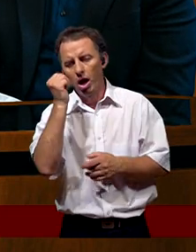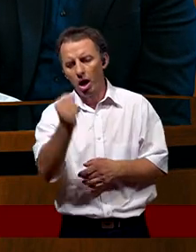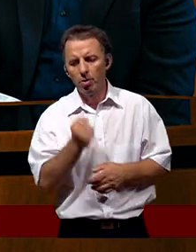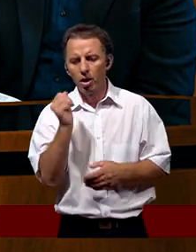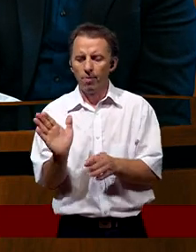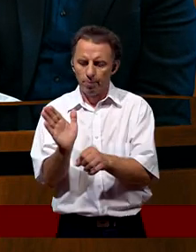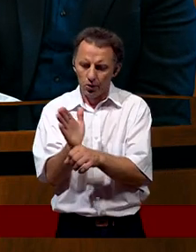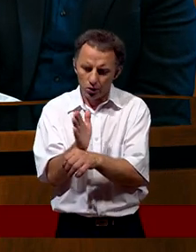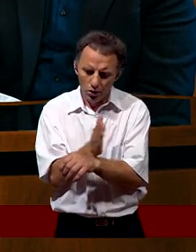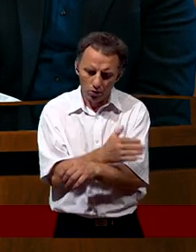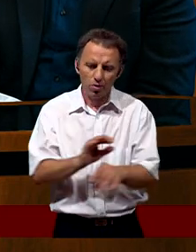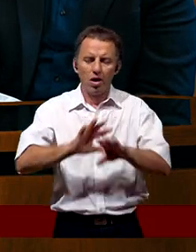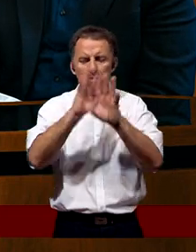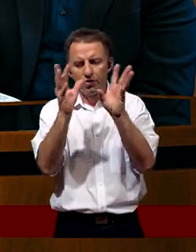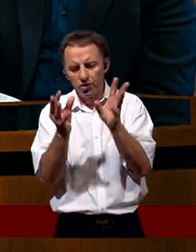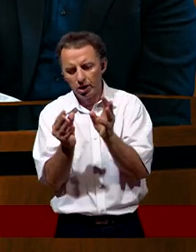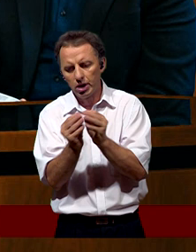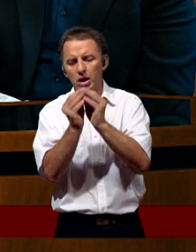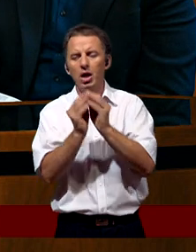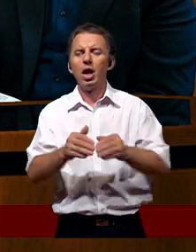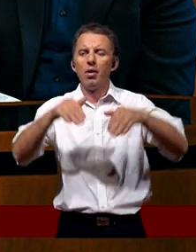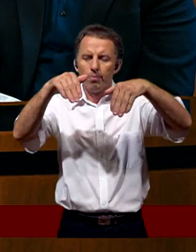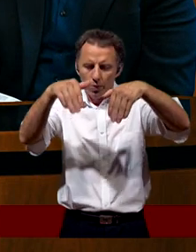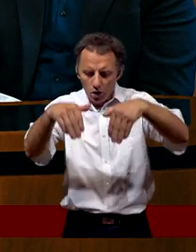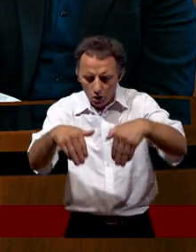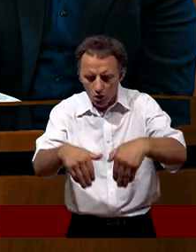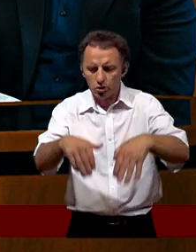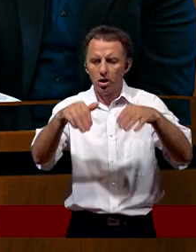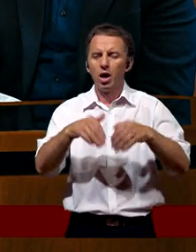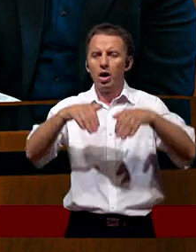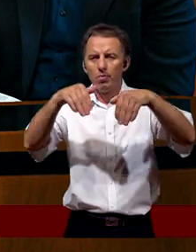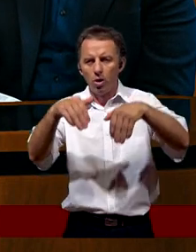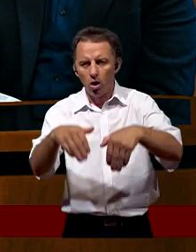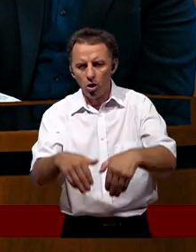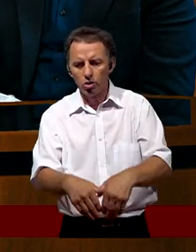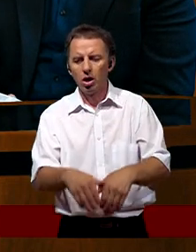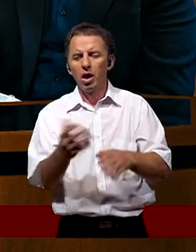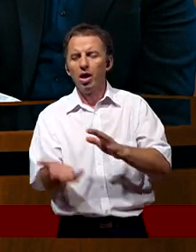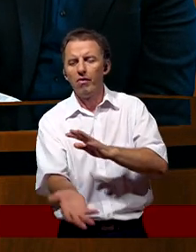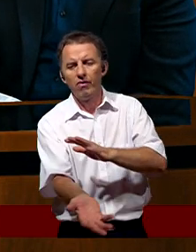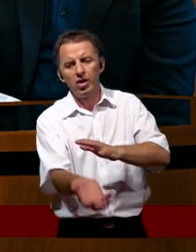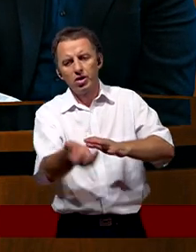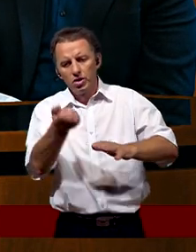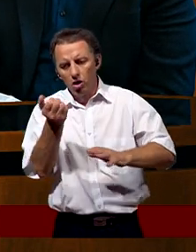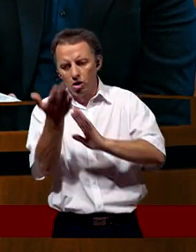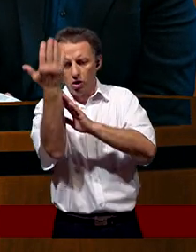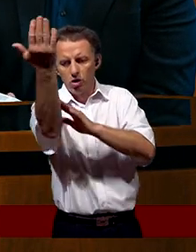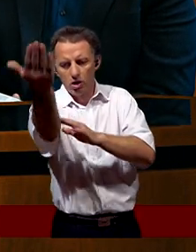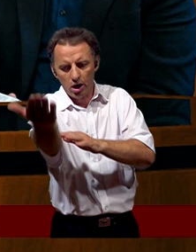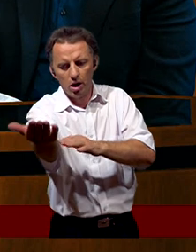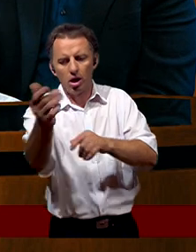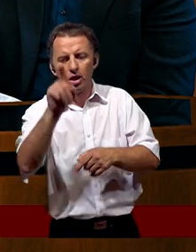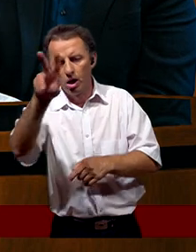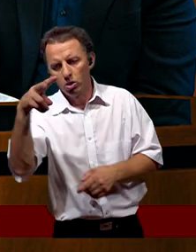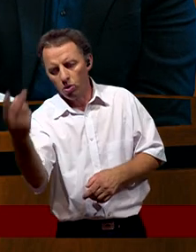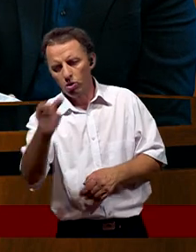że mimo wszystko można, tak, można wyciągnąć rękę,